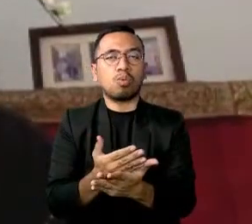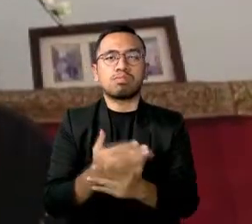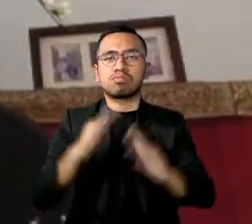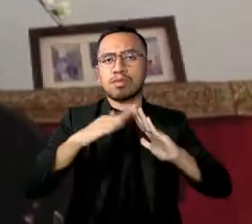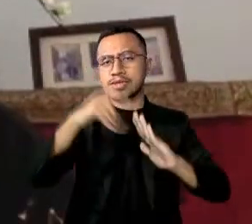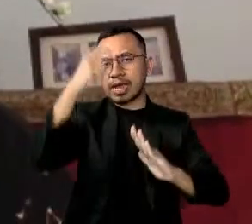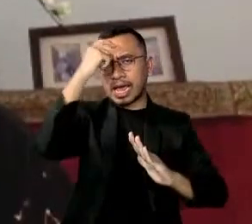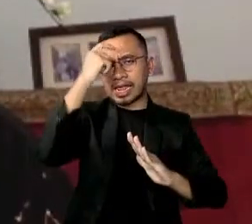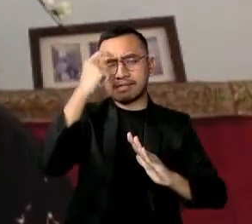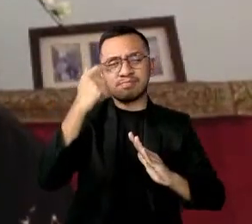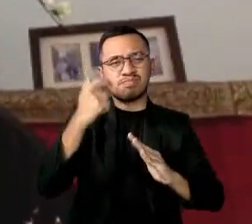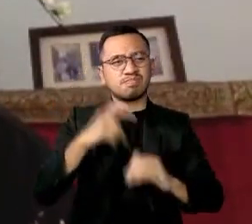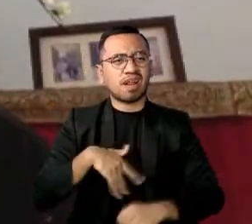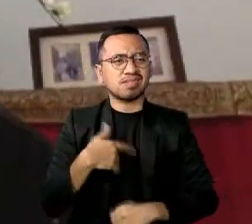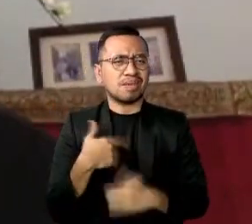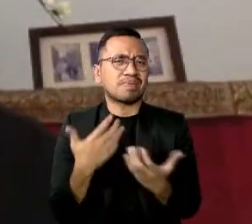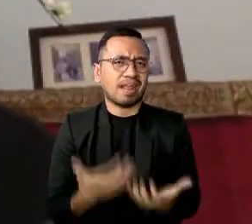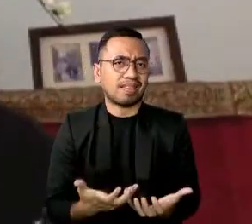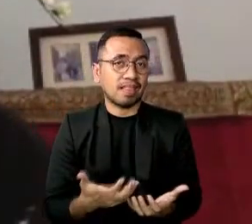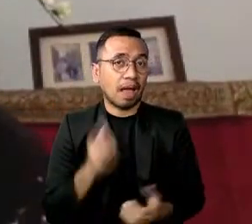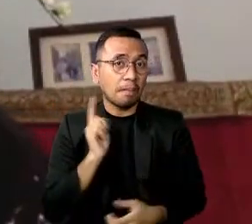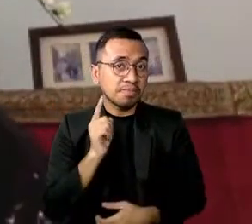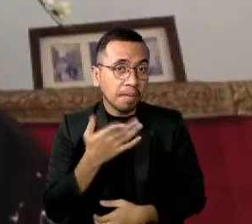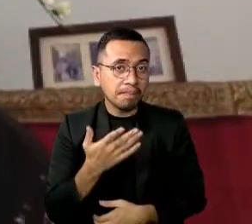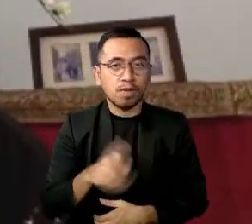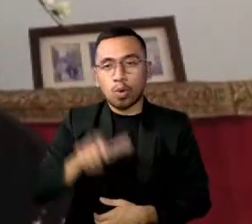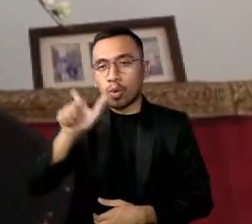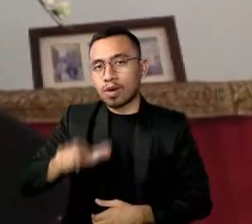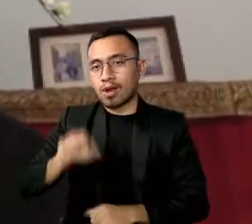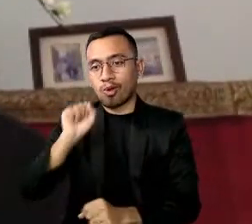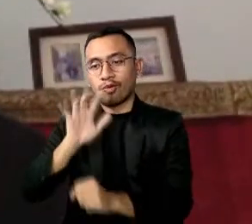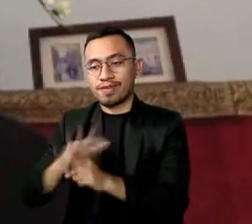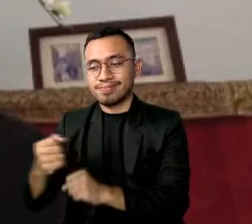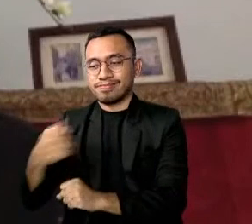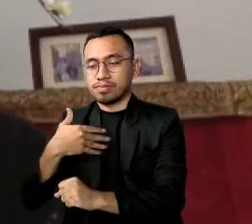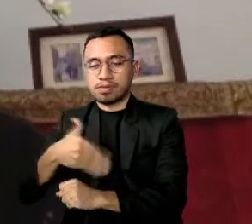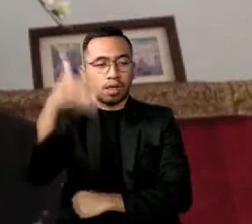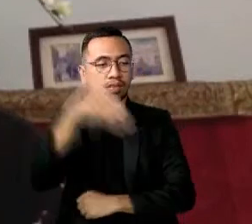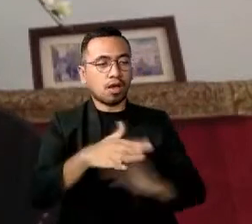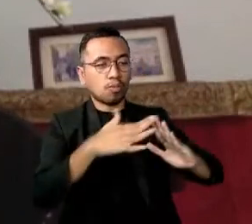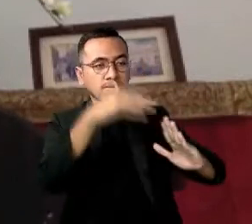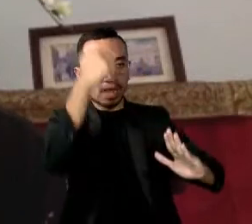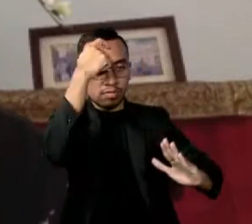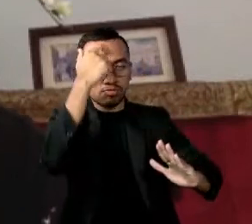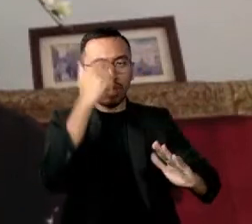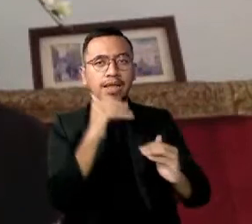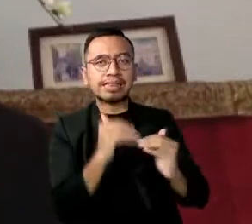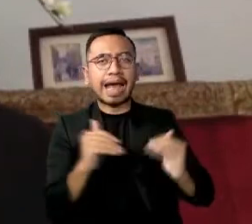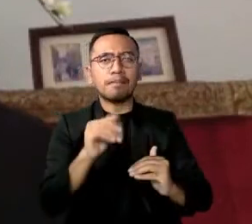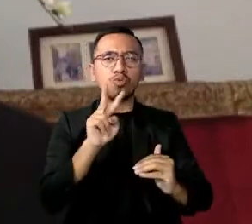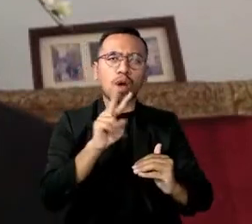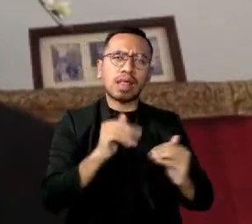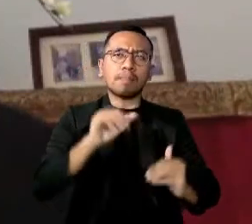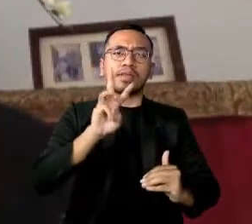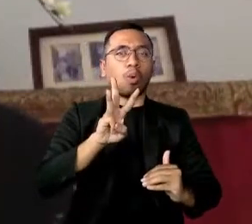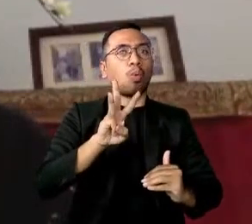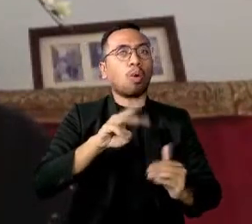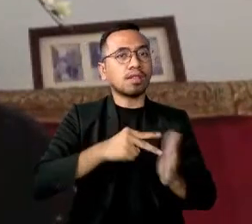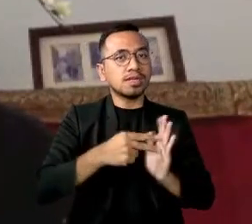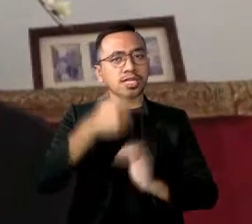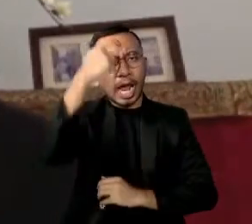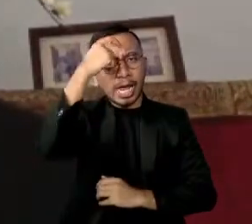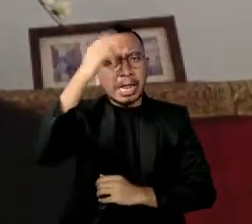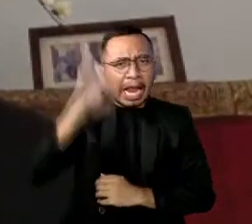rumah sakit itu semua dalam keadaan sudah dipakai dua fase 3 sehingga beban mereka juga bertambah sehingga ini menjadi tanggung jawab kita